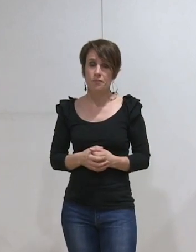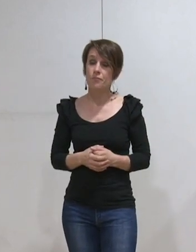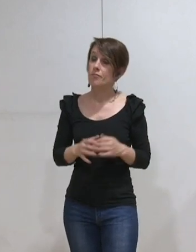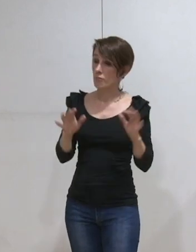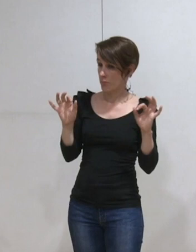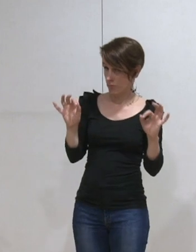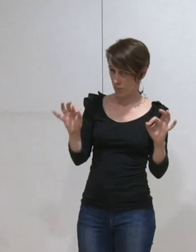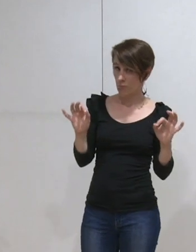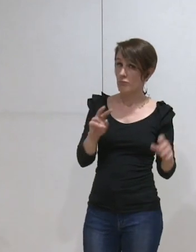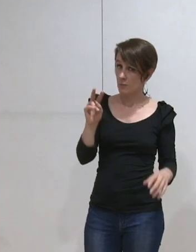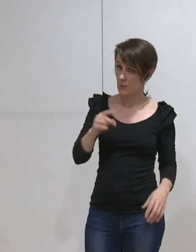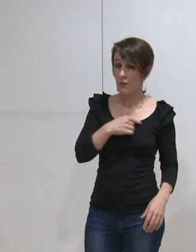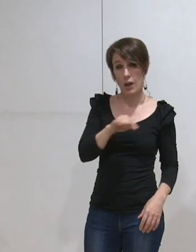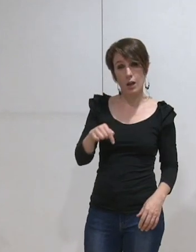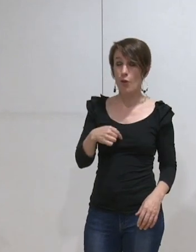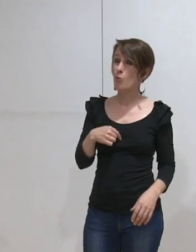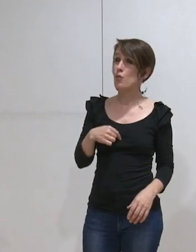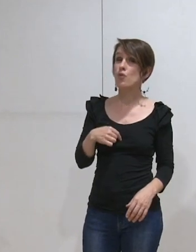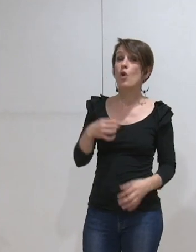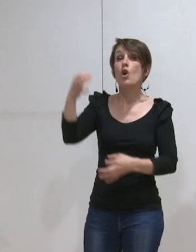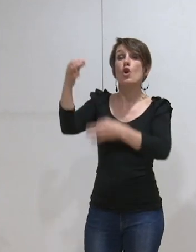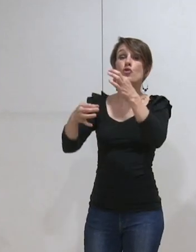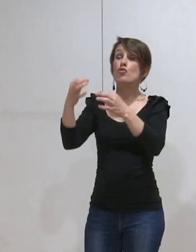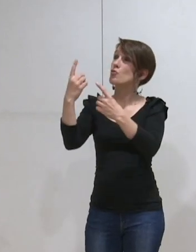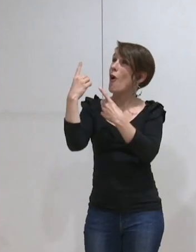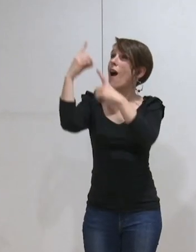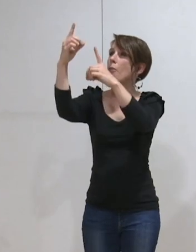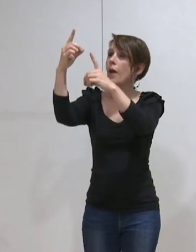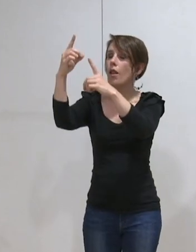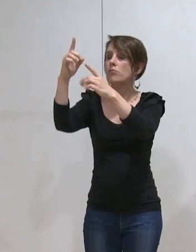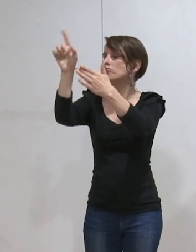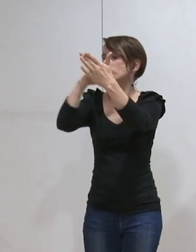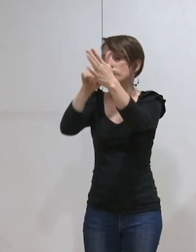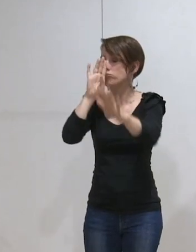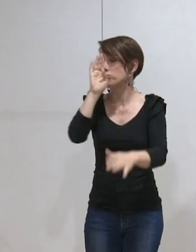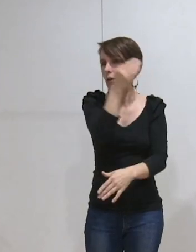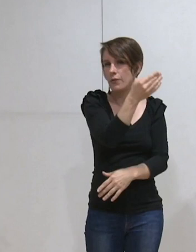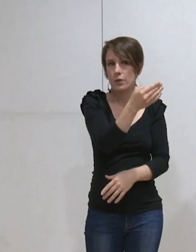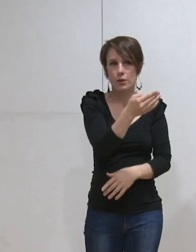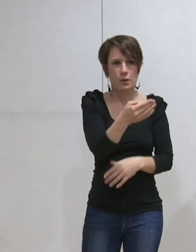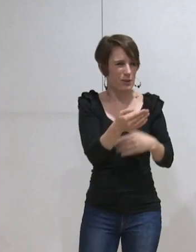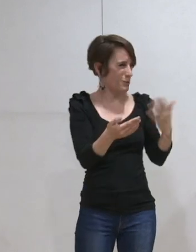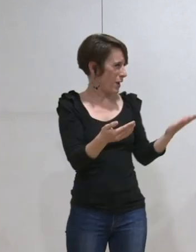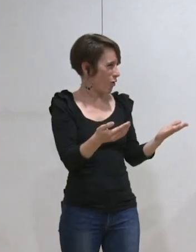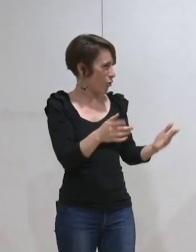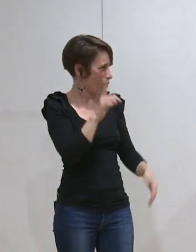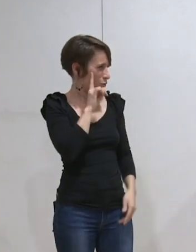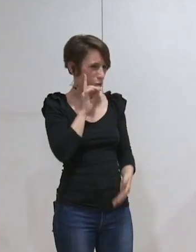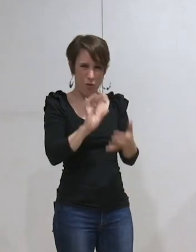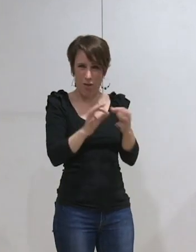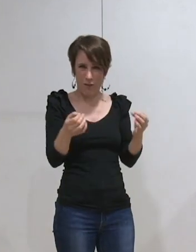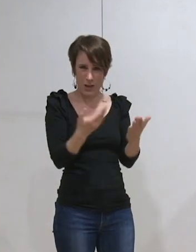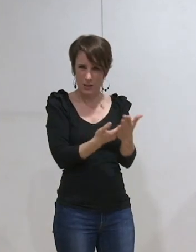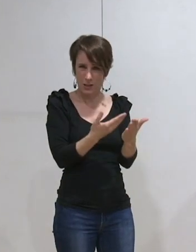renoncé à faire appel du jugement donc et alors pourquoi cette pourquoi à nouveau